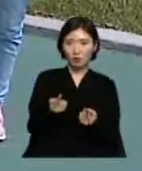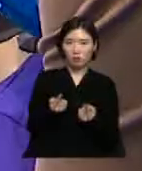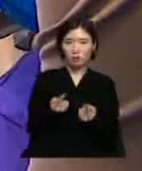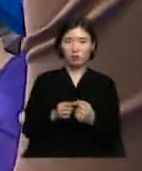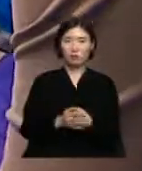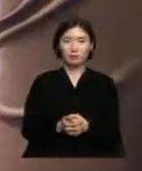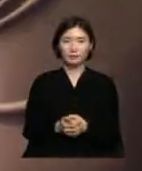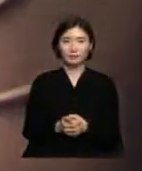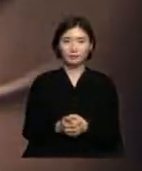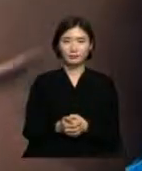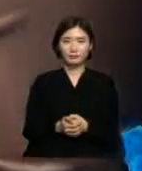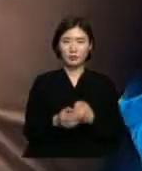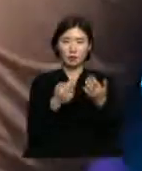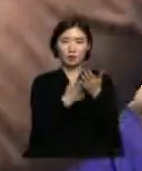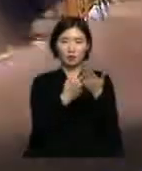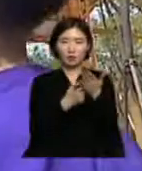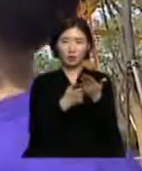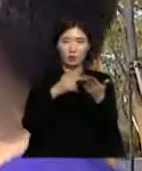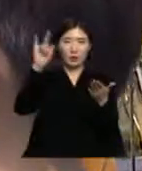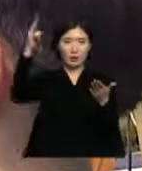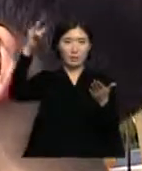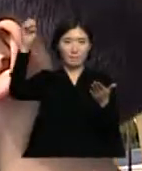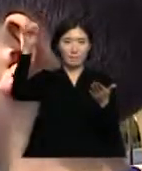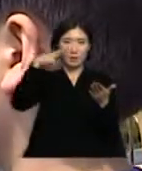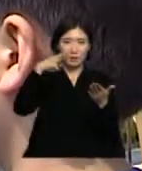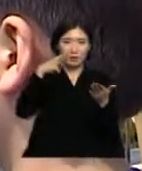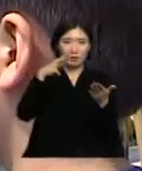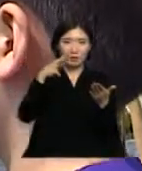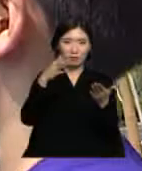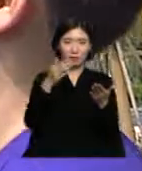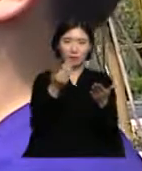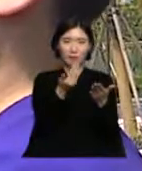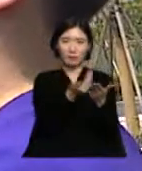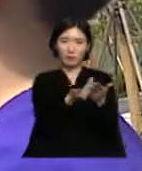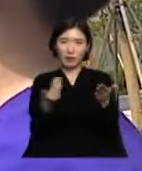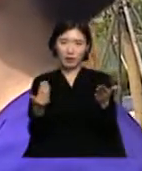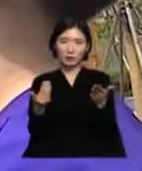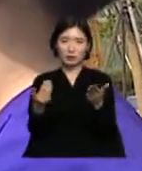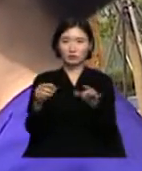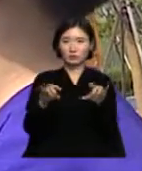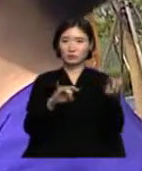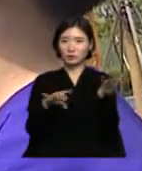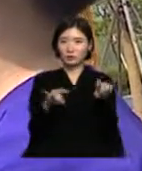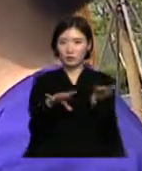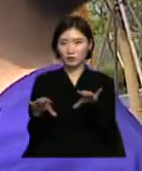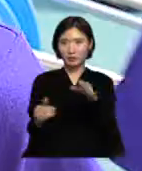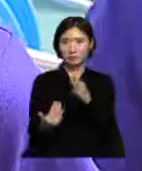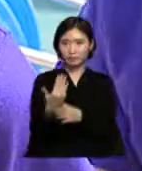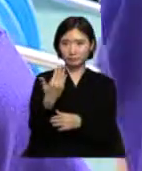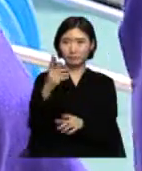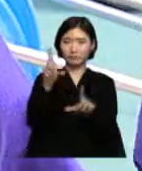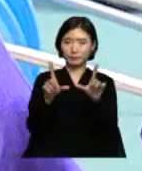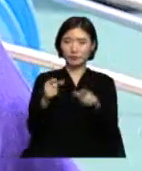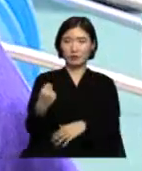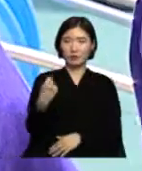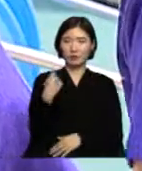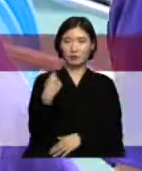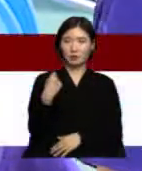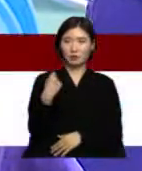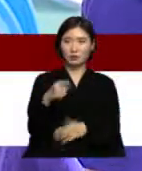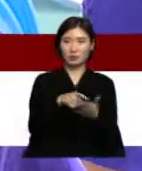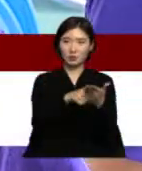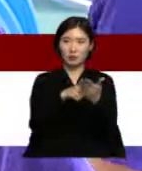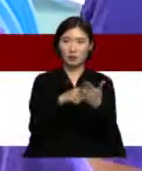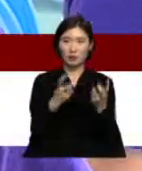없습니다. 거울로 햇빛을 반사시켜 날개 불빛에 필요한 전기를 발생시키는 겁니다. 에너지를